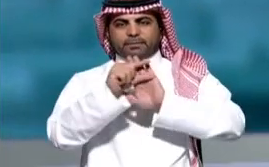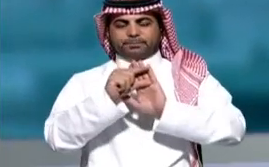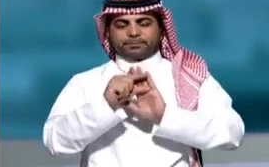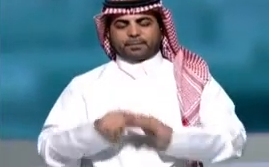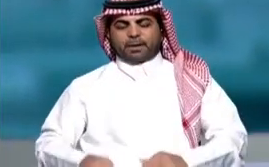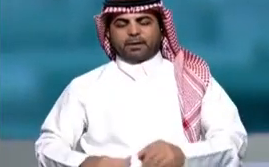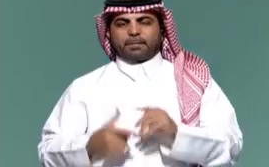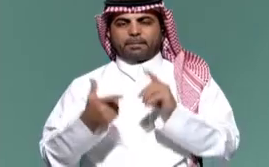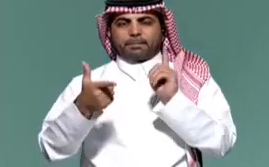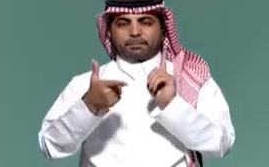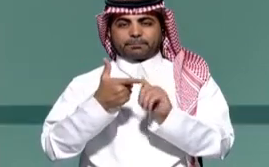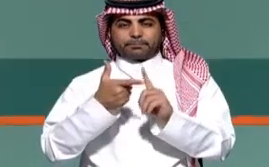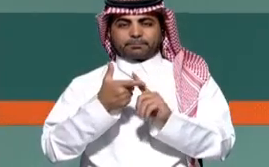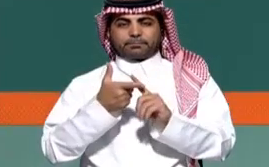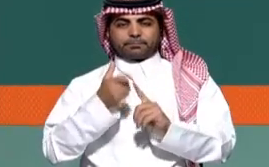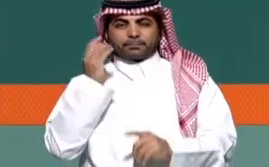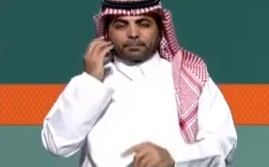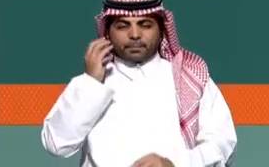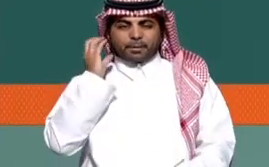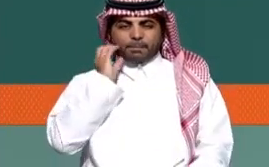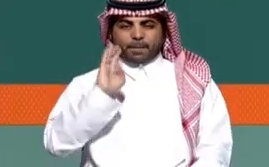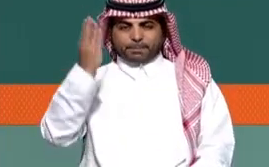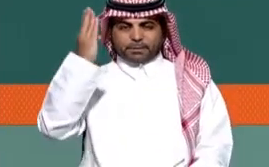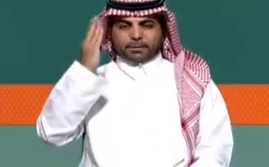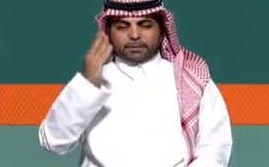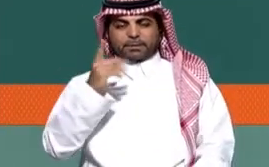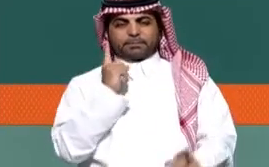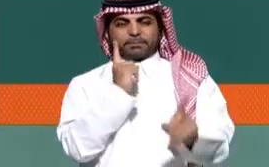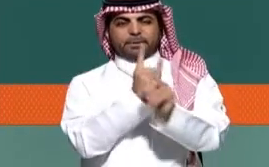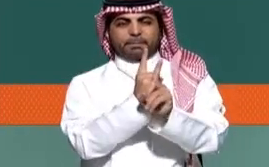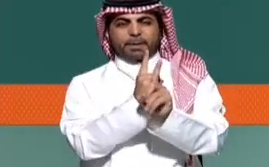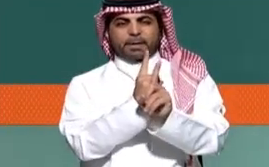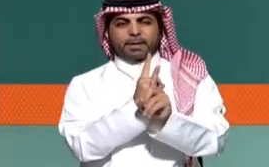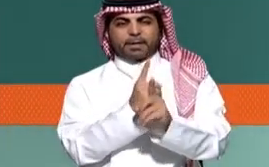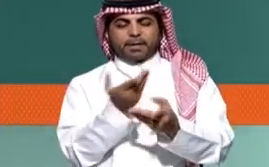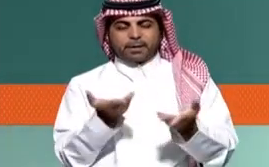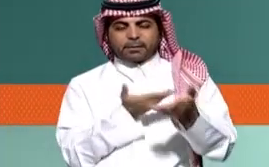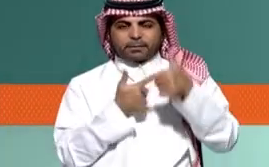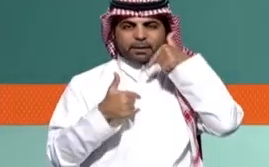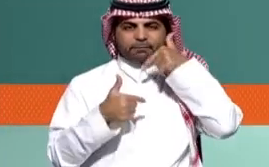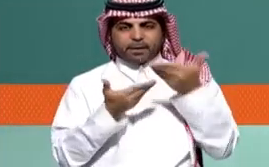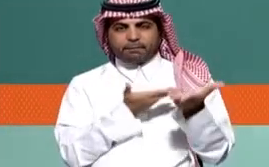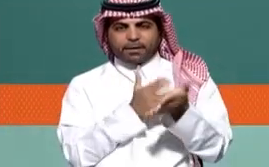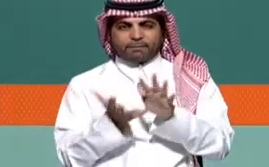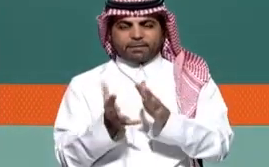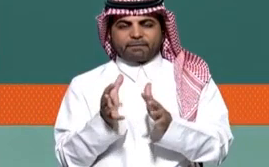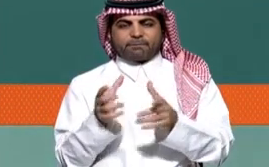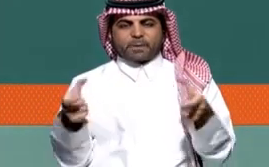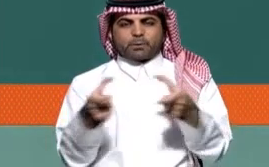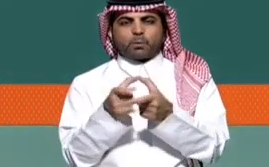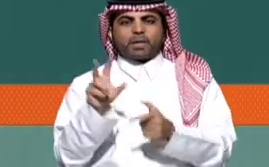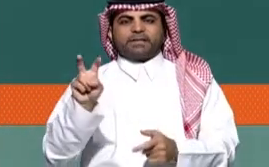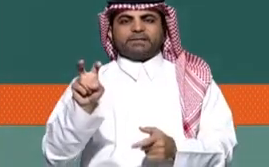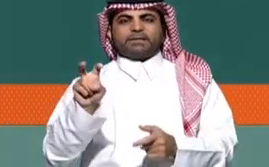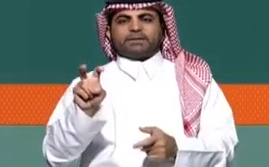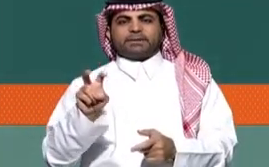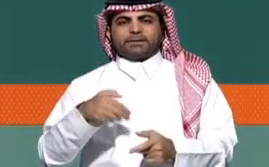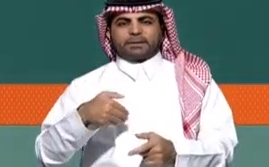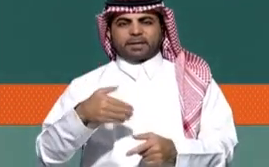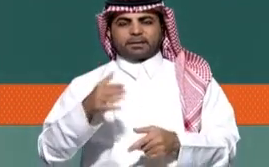بالعناوين. سمو ولي العهد وميركل يستعرضان هاتفيا ترتيبات قمة مجموعة 20